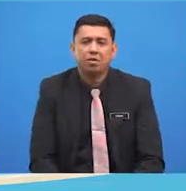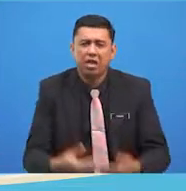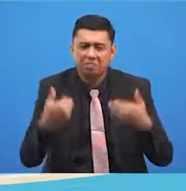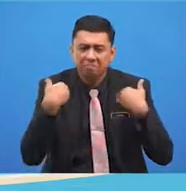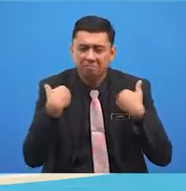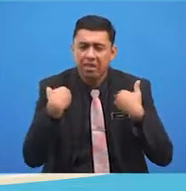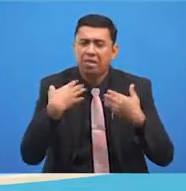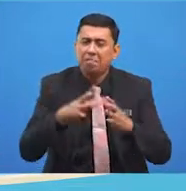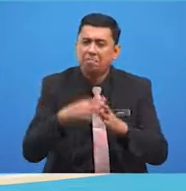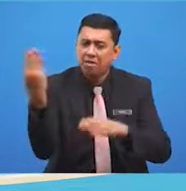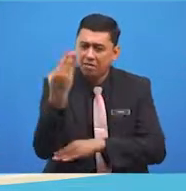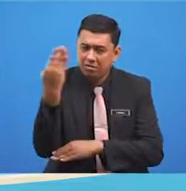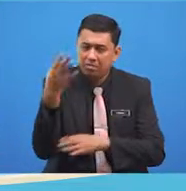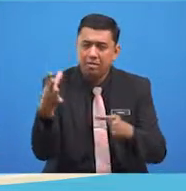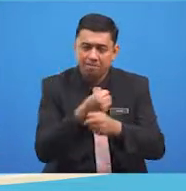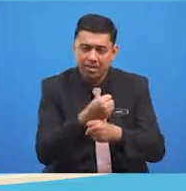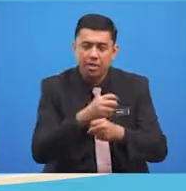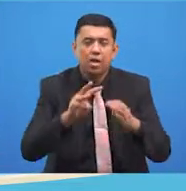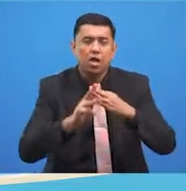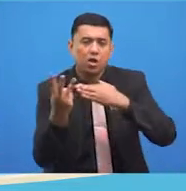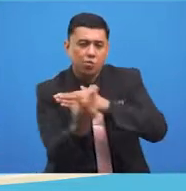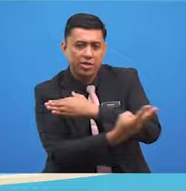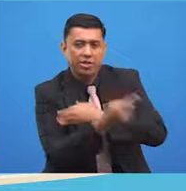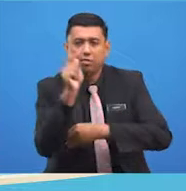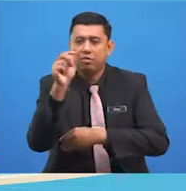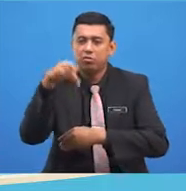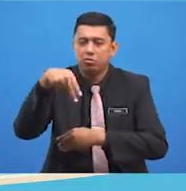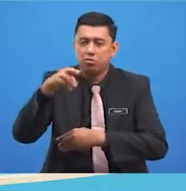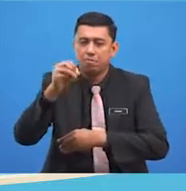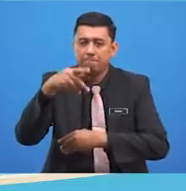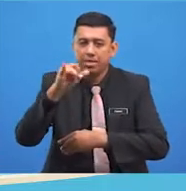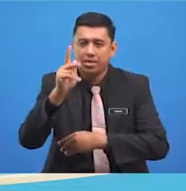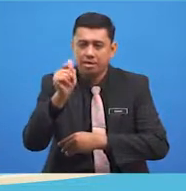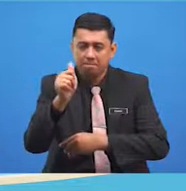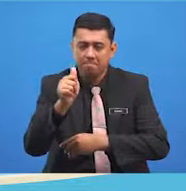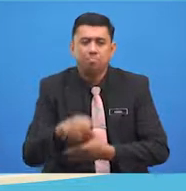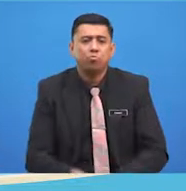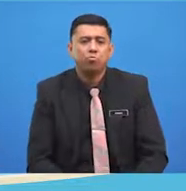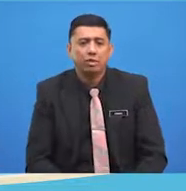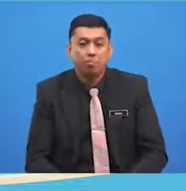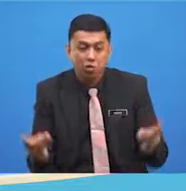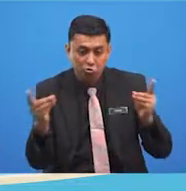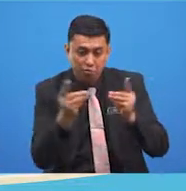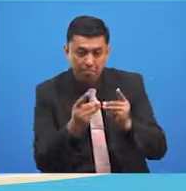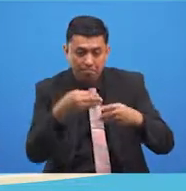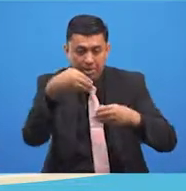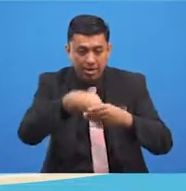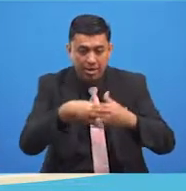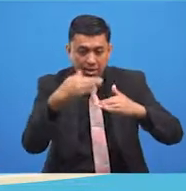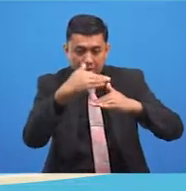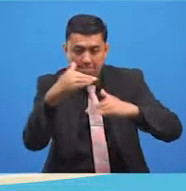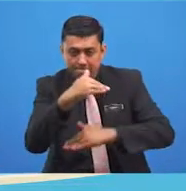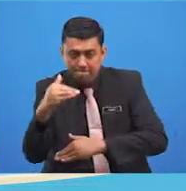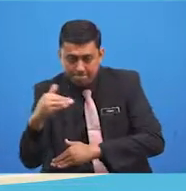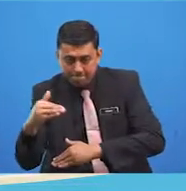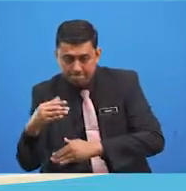yang lazim terdapat di kawasan tropika dan subtropika. Bauksit juga boleh ditemui di dalam lapisan